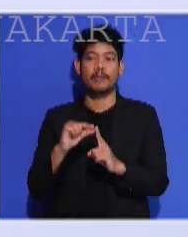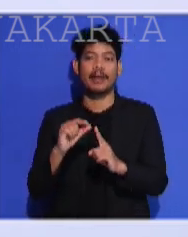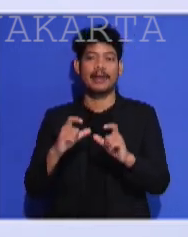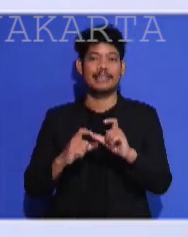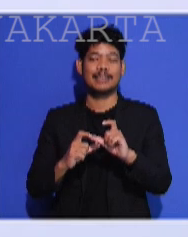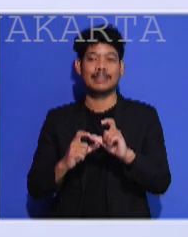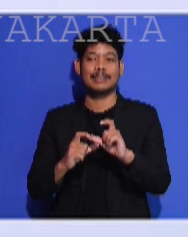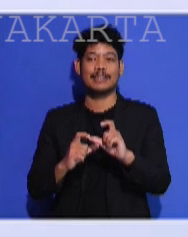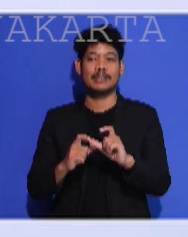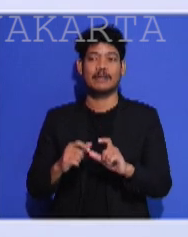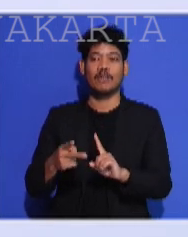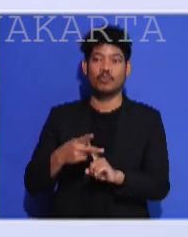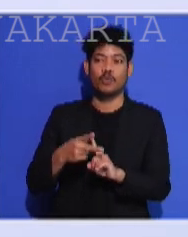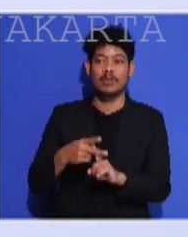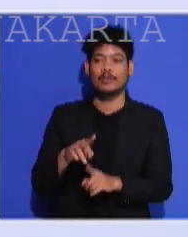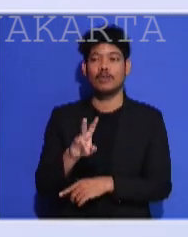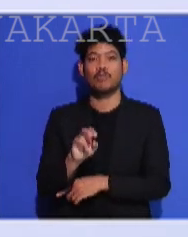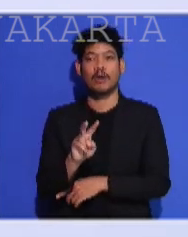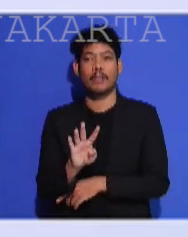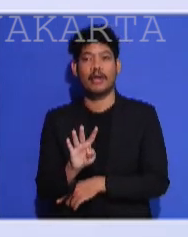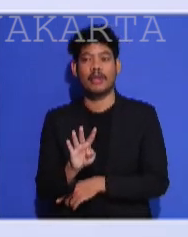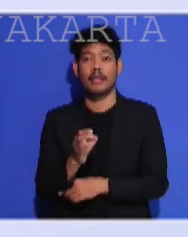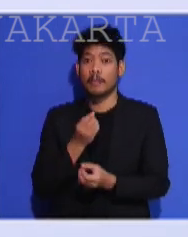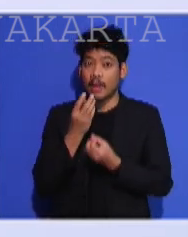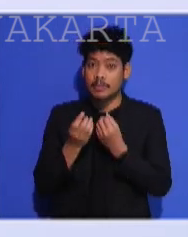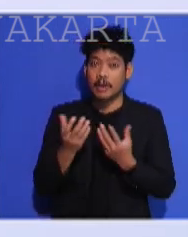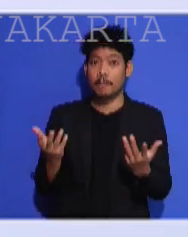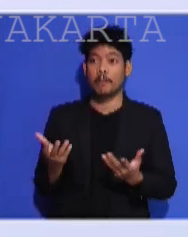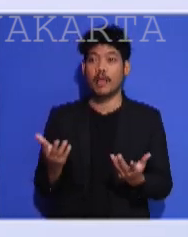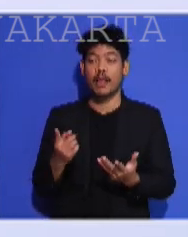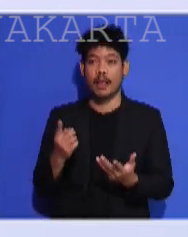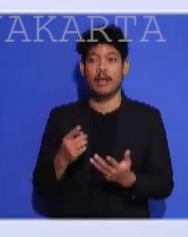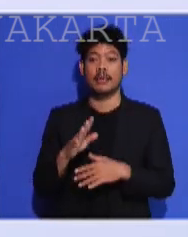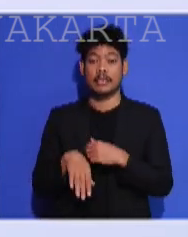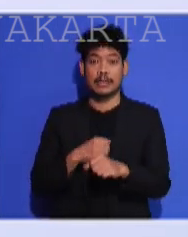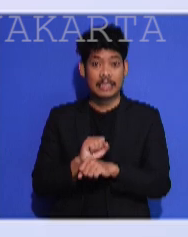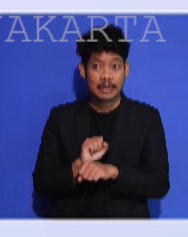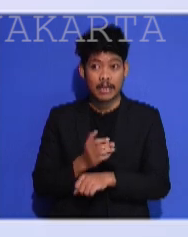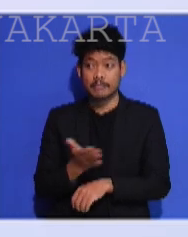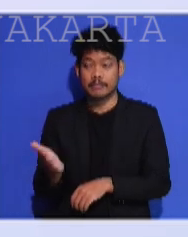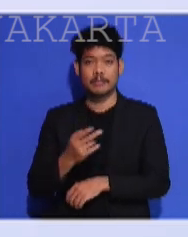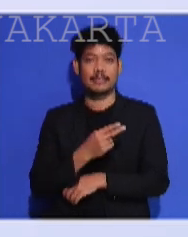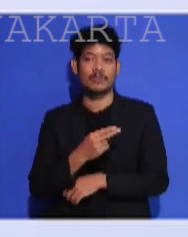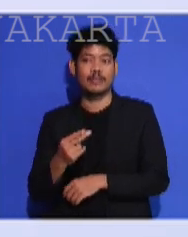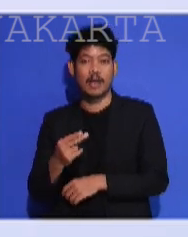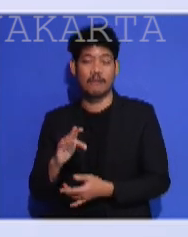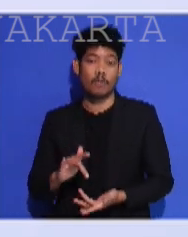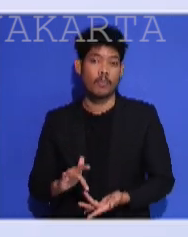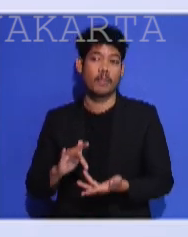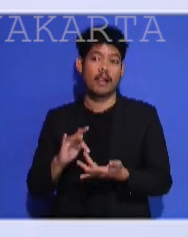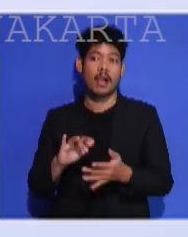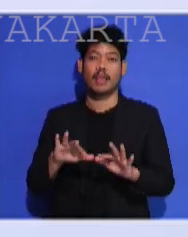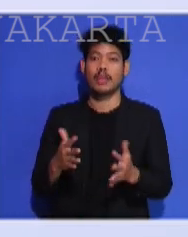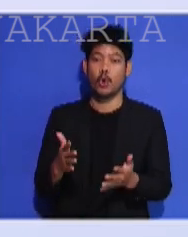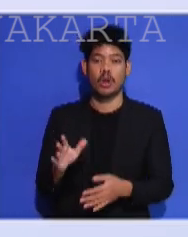2024 menyampaikan bahwa proporsi Tenaga Kerja Indonesia baik formal dan informal